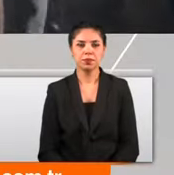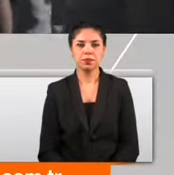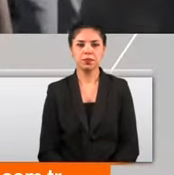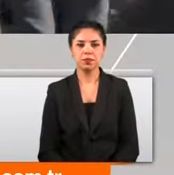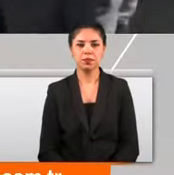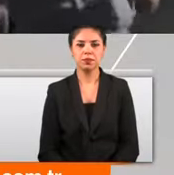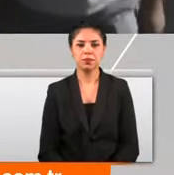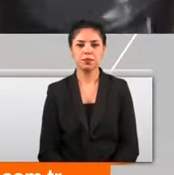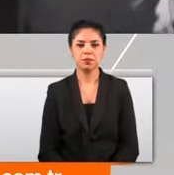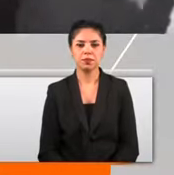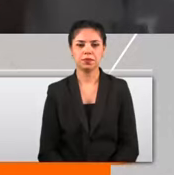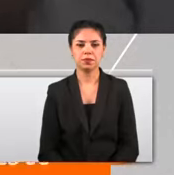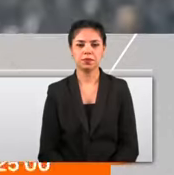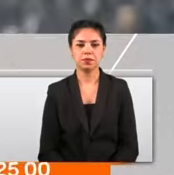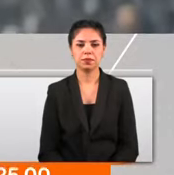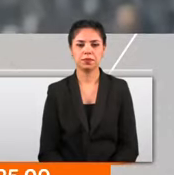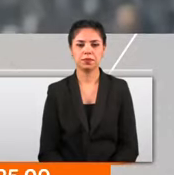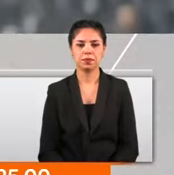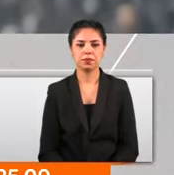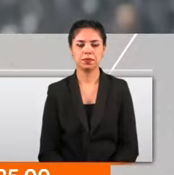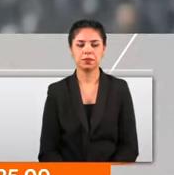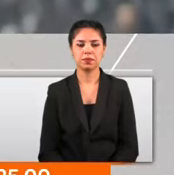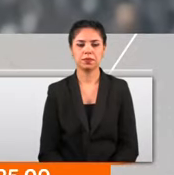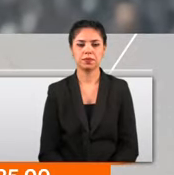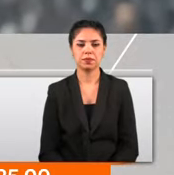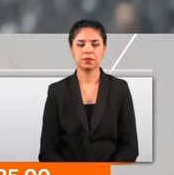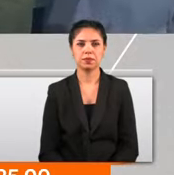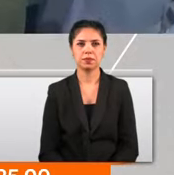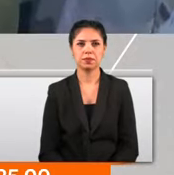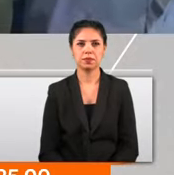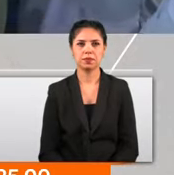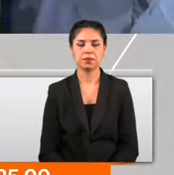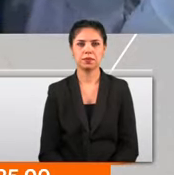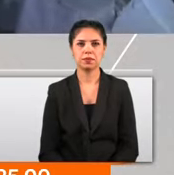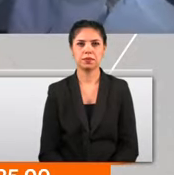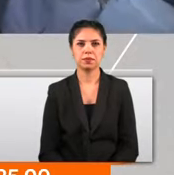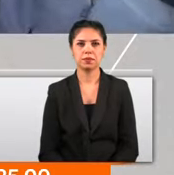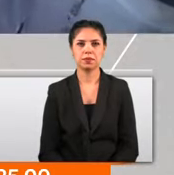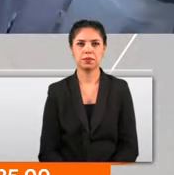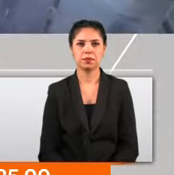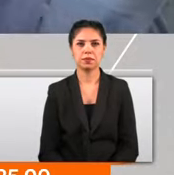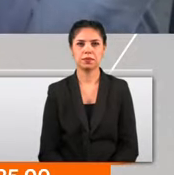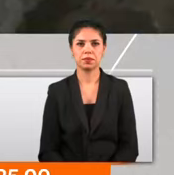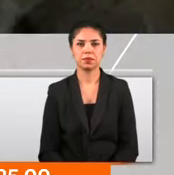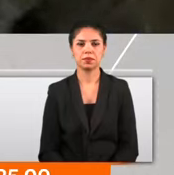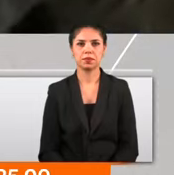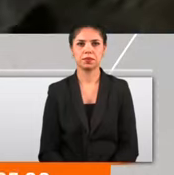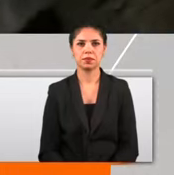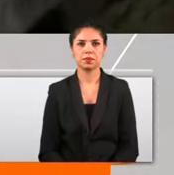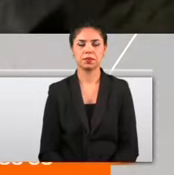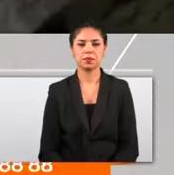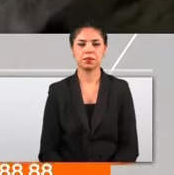Kur'an'ın nabzının ilk attığı Alak suresinin ilk 5 ayetinin Peygamber Efendimiz sallallahu aleyhi ve sellem'e